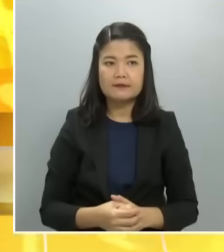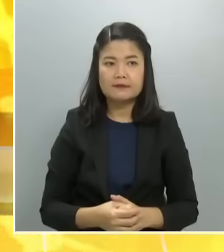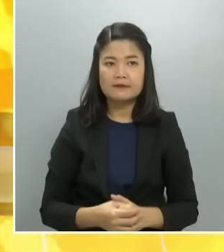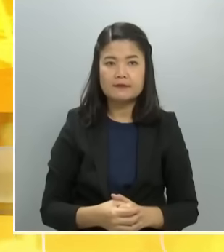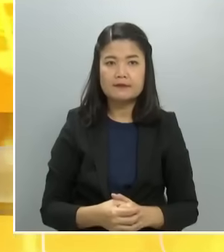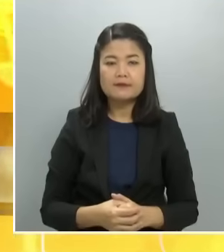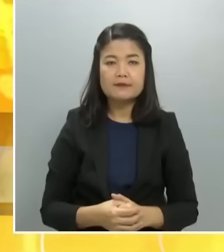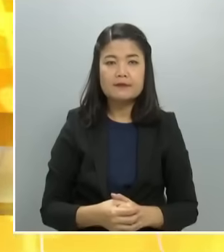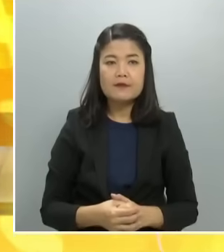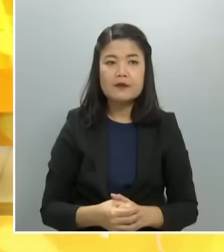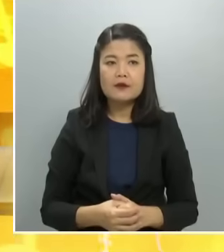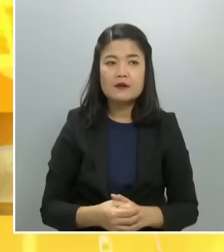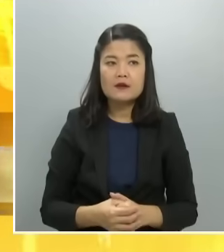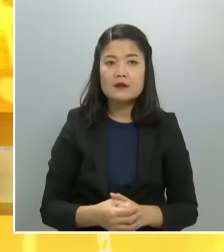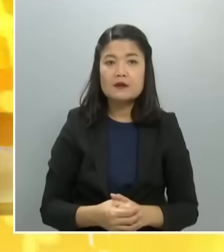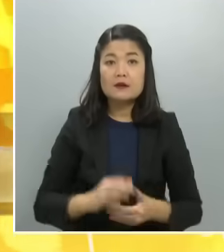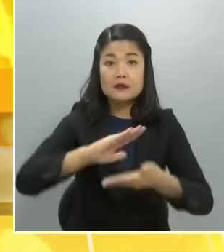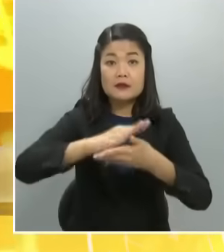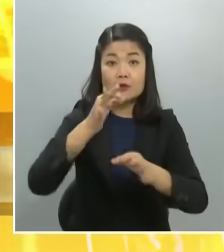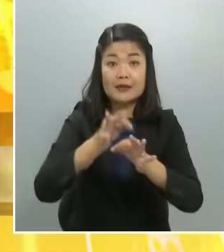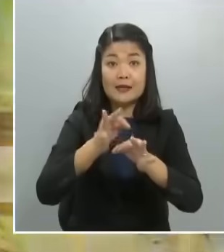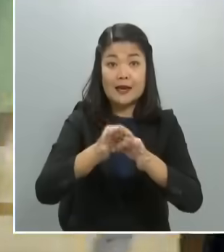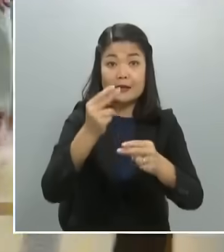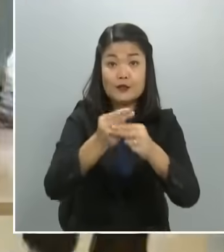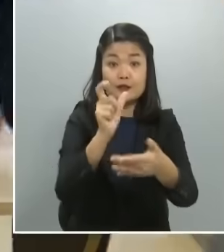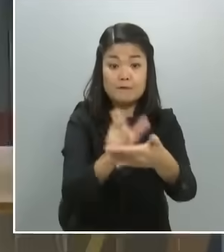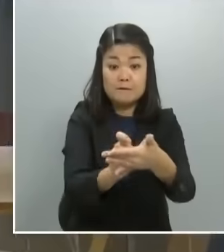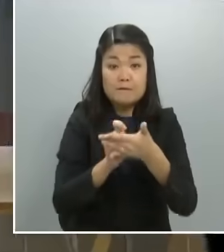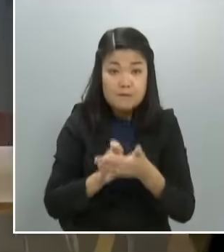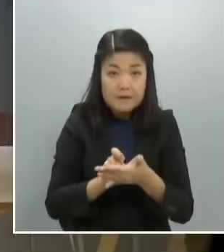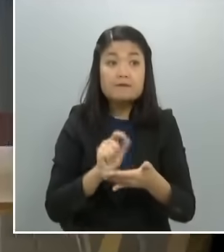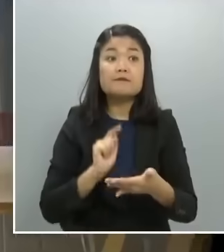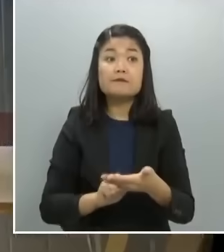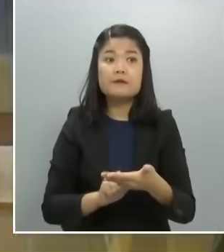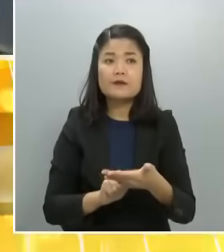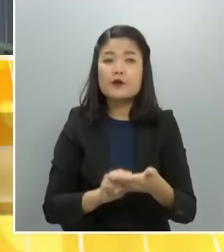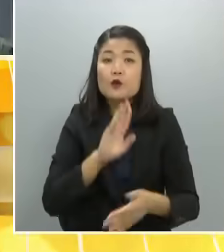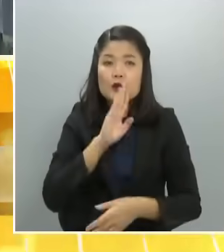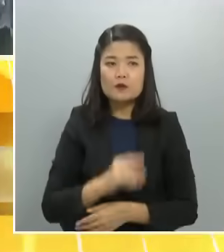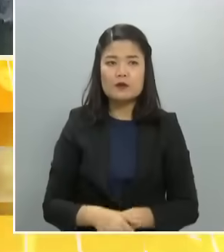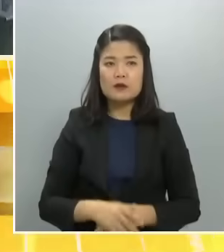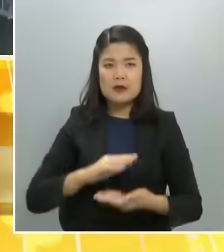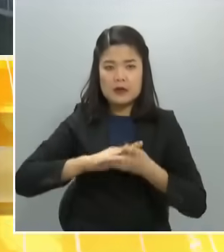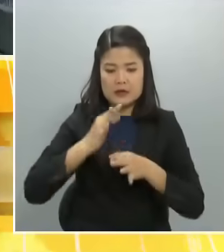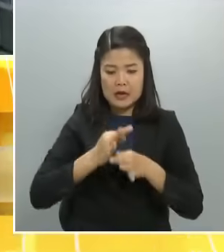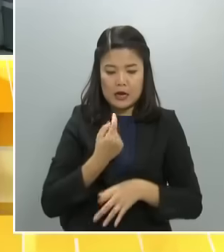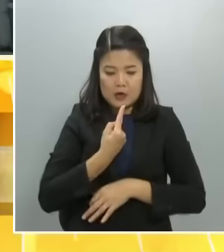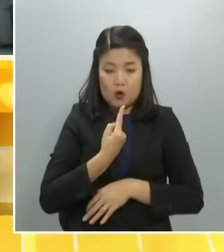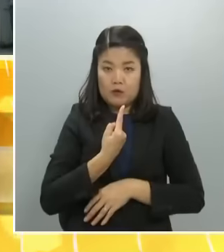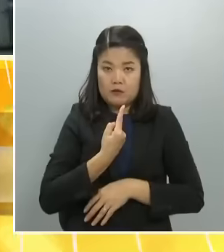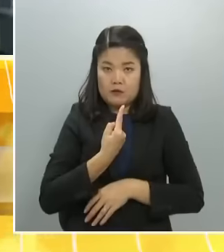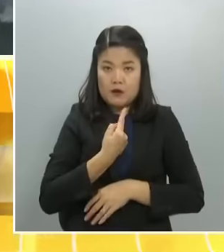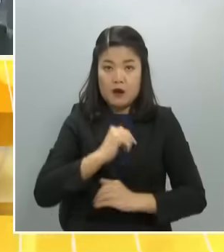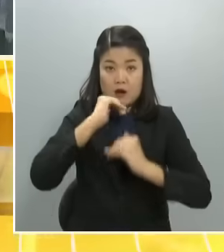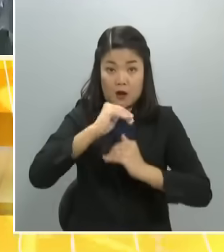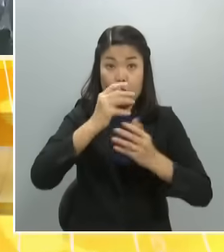เรื่องเปิดบัญชีผมยังไม่คิดว่าใช่อย่างที่ข่าวเข้ามาที ่ จะไปบอกว่าให้1คนเปิด1บัญชี ข่าวรายงานว่าเป็นแนวคิด